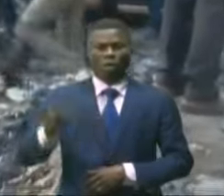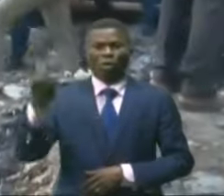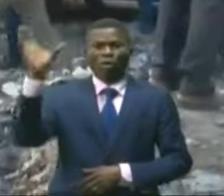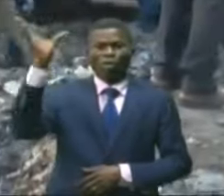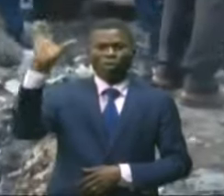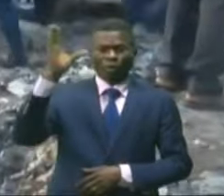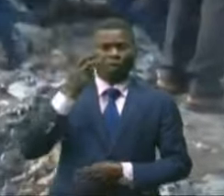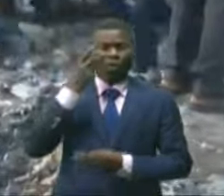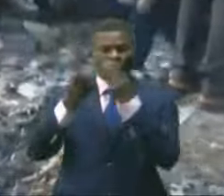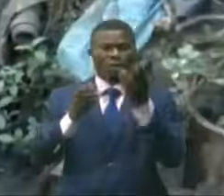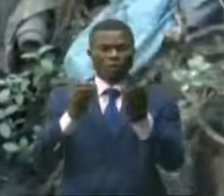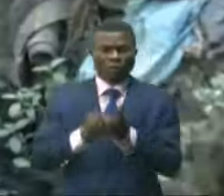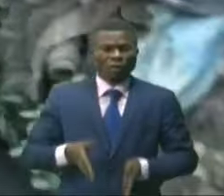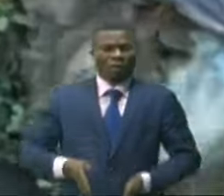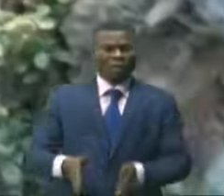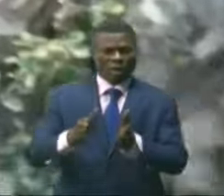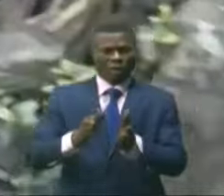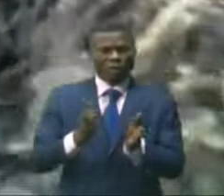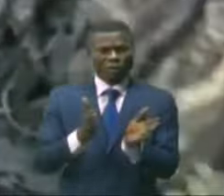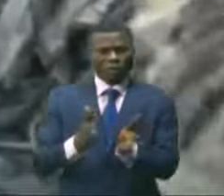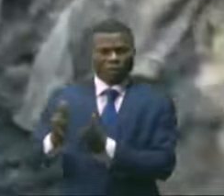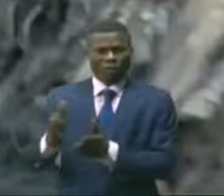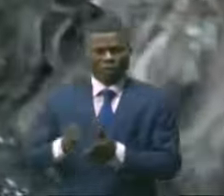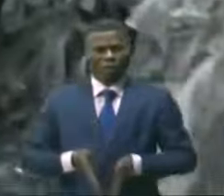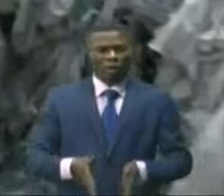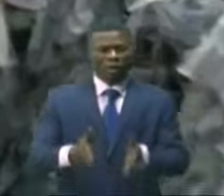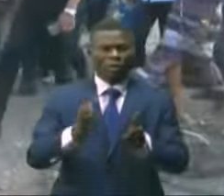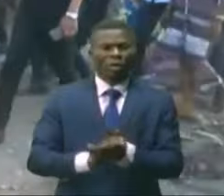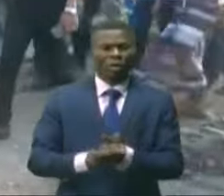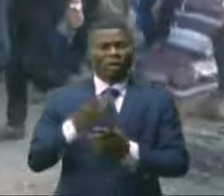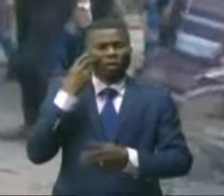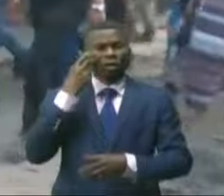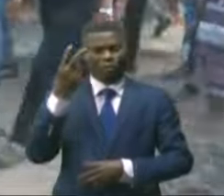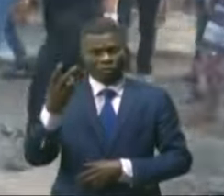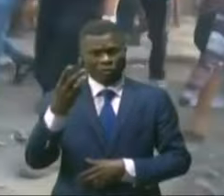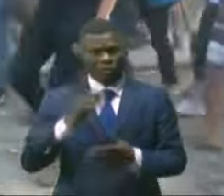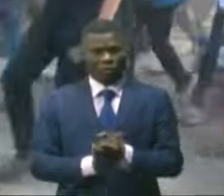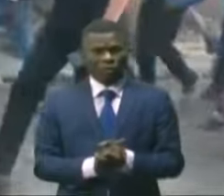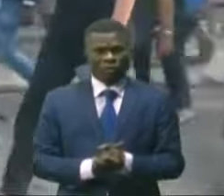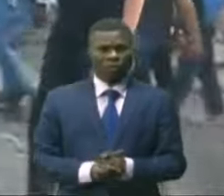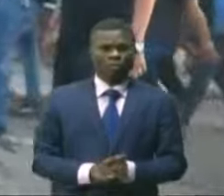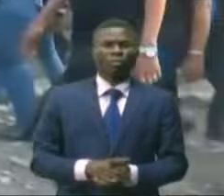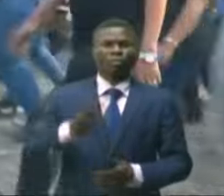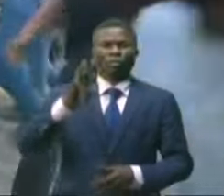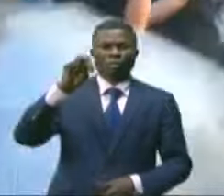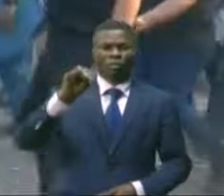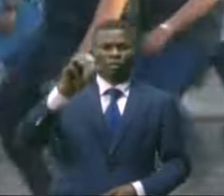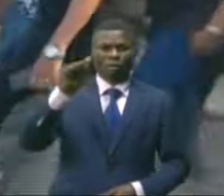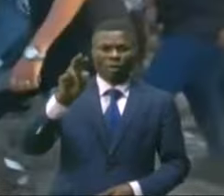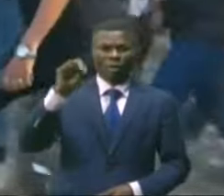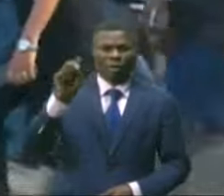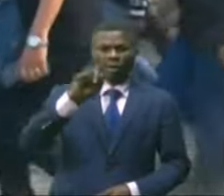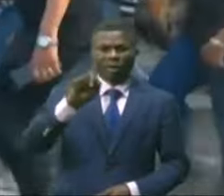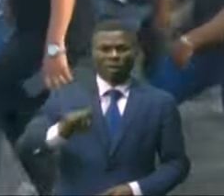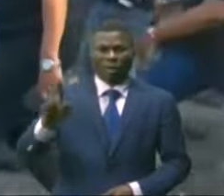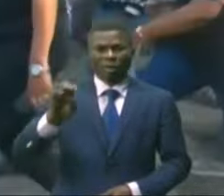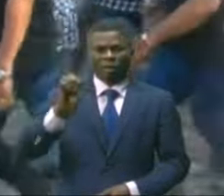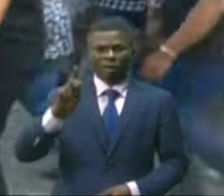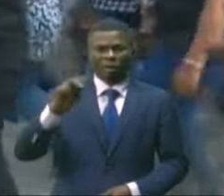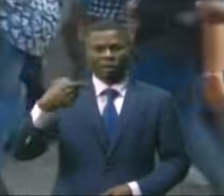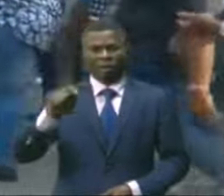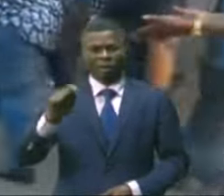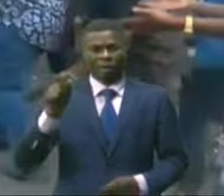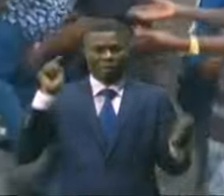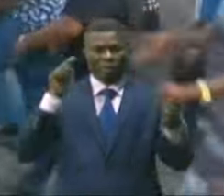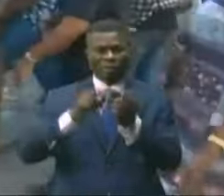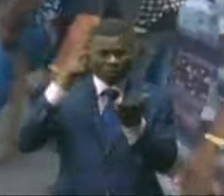a visité quelques routes et collecteurs avant de s'y rendre vers l'avenue Mandengele qui part de l'avenue Université vers